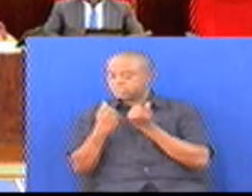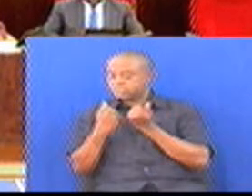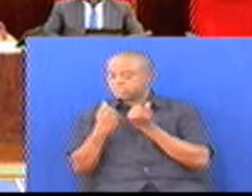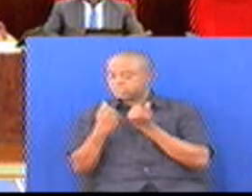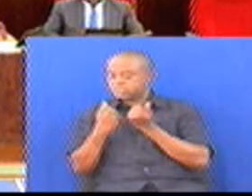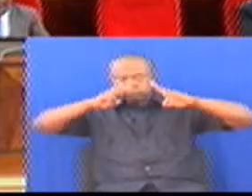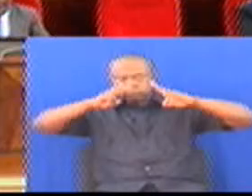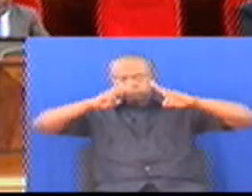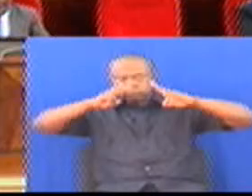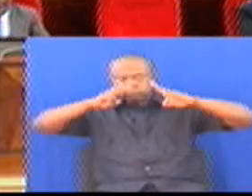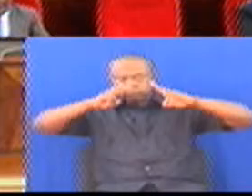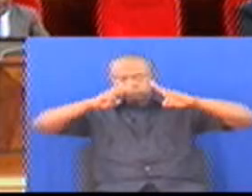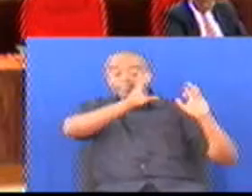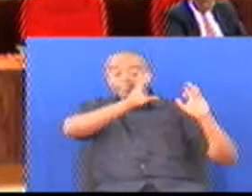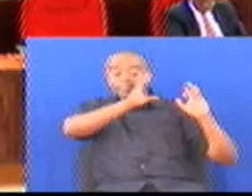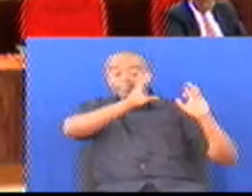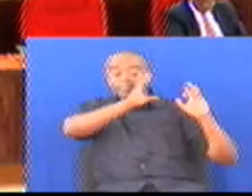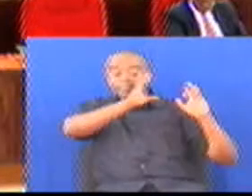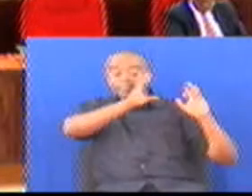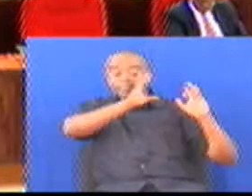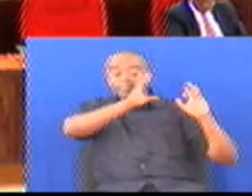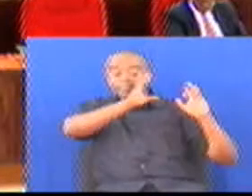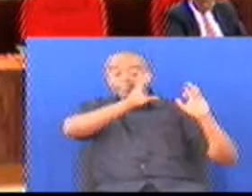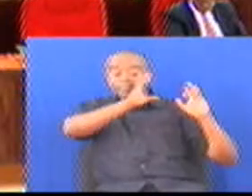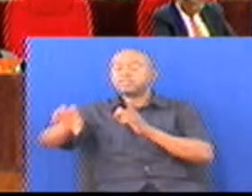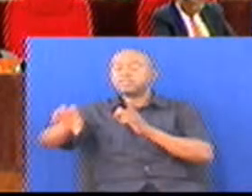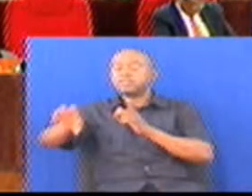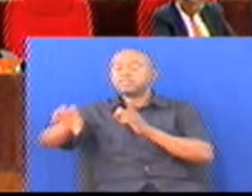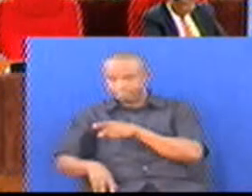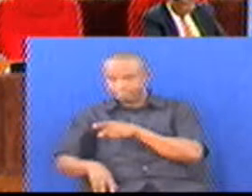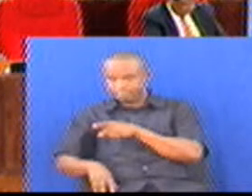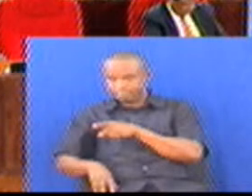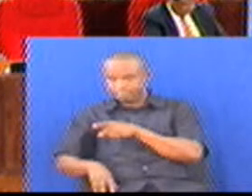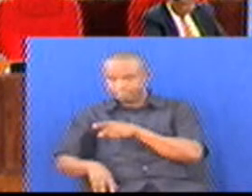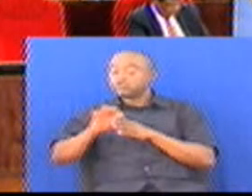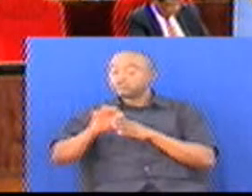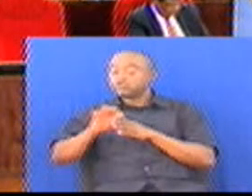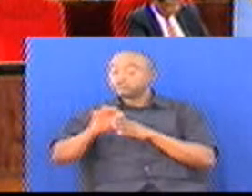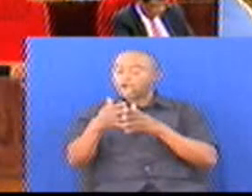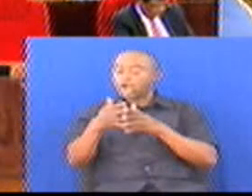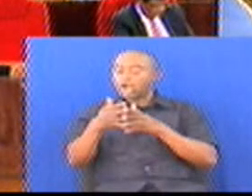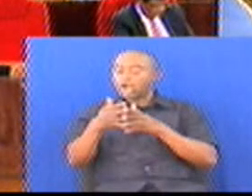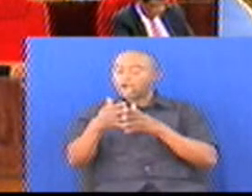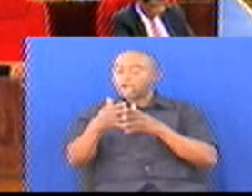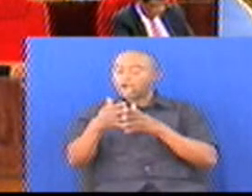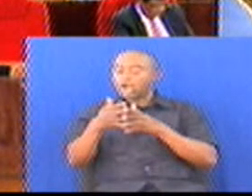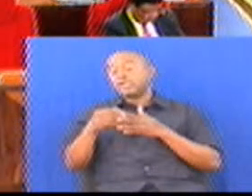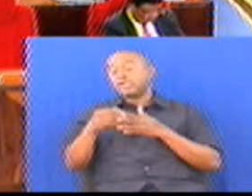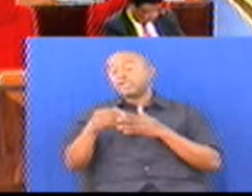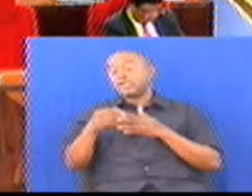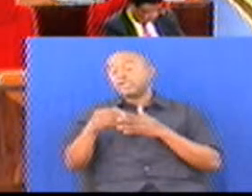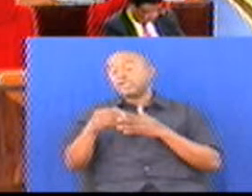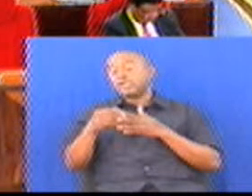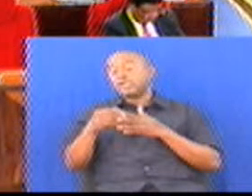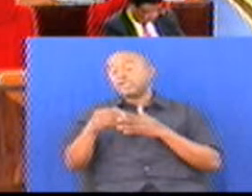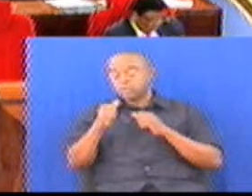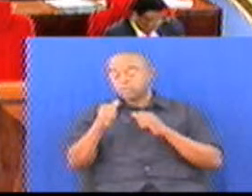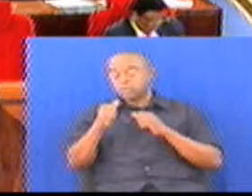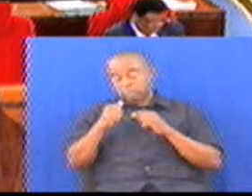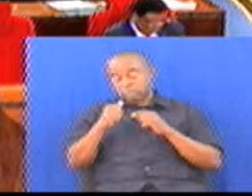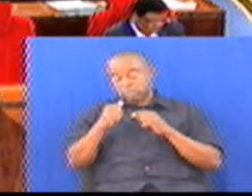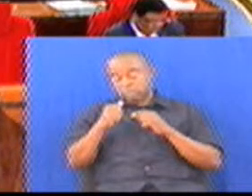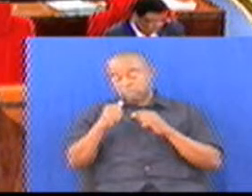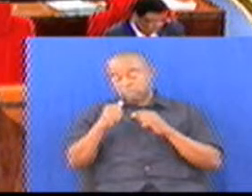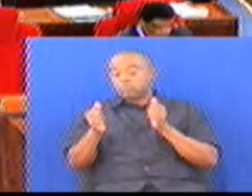katika bandari ya Dar es Salaam ambao umegharimu jumla ya dola za Kimarekani milioni 113.9 sawa